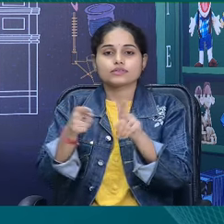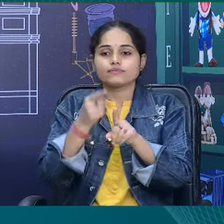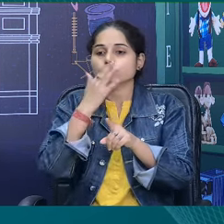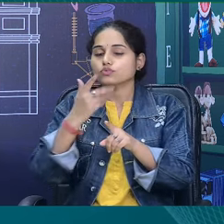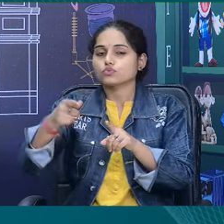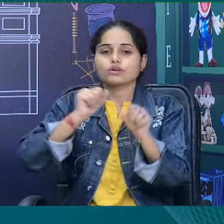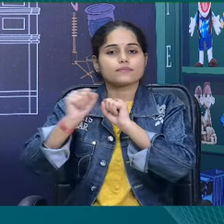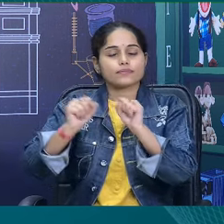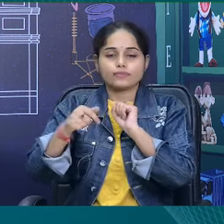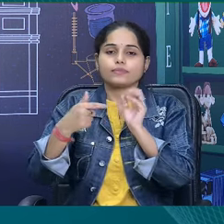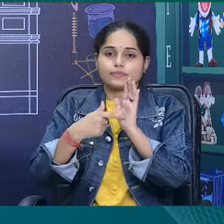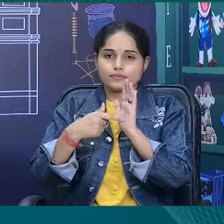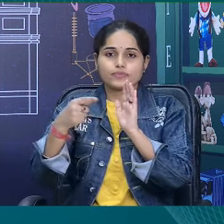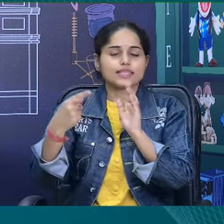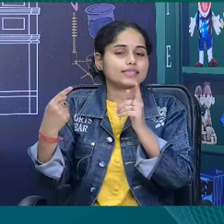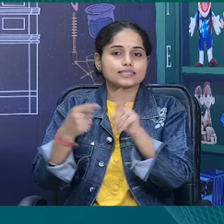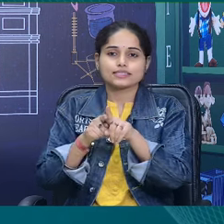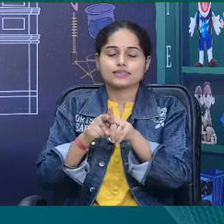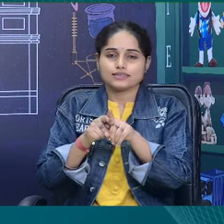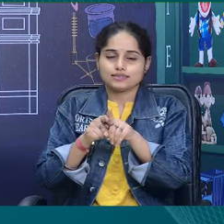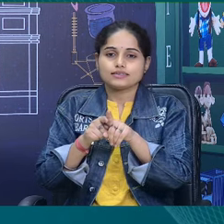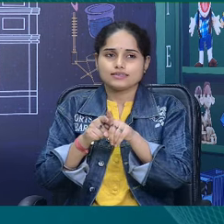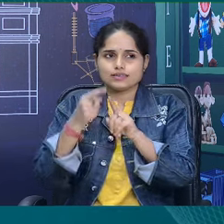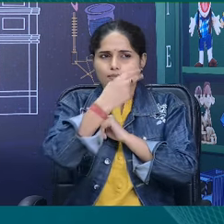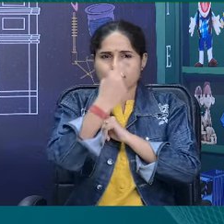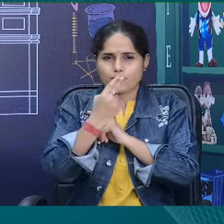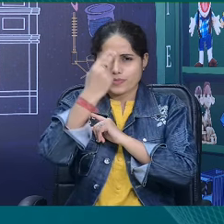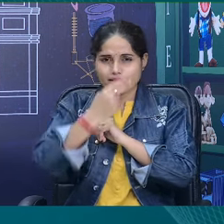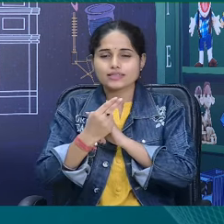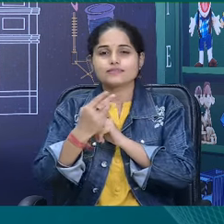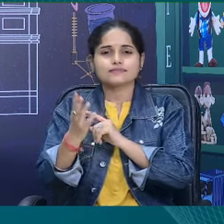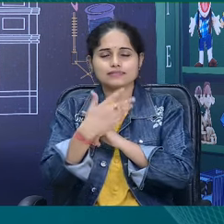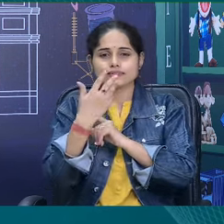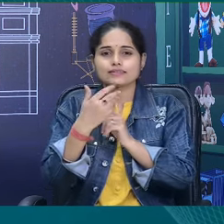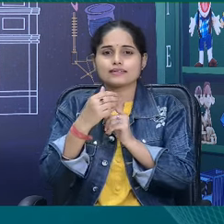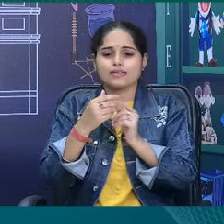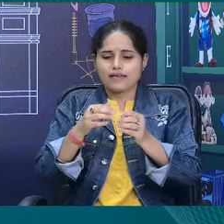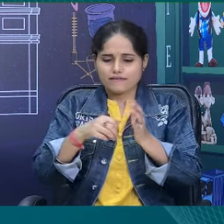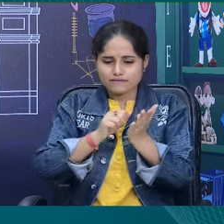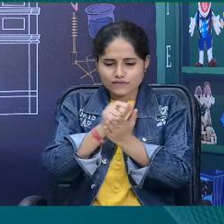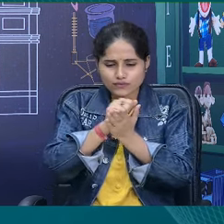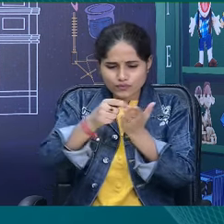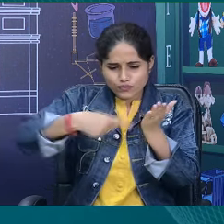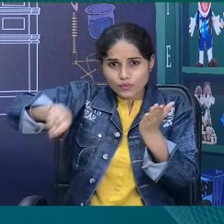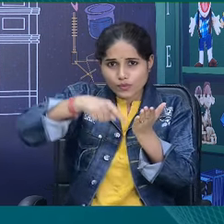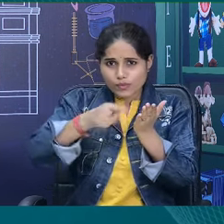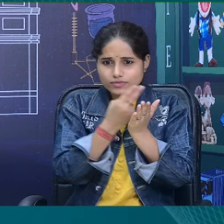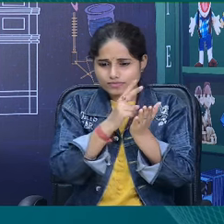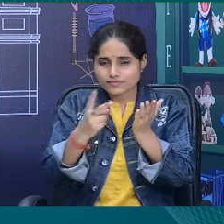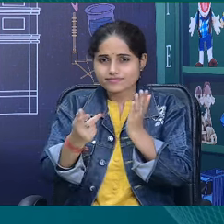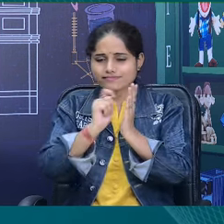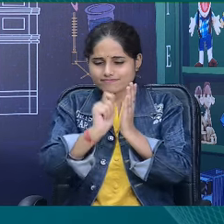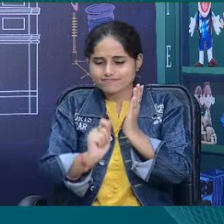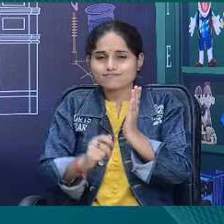जा सकता है कि आप भी इसके आधार पर पेंटिंग या ड्राइंग कीजिए और आप कंपटीशन में हिस्सा ले सकते पाट ले सकते हैं बिल्कुल